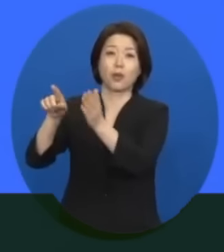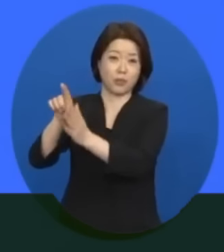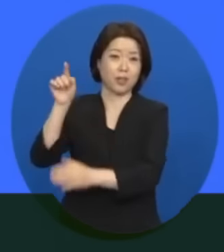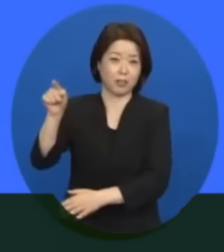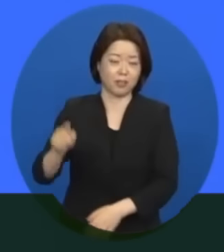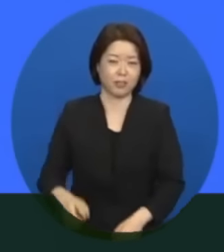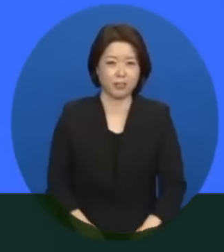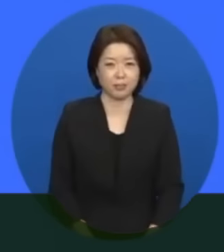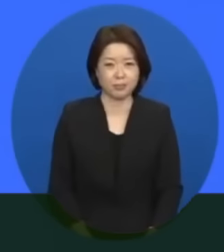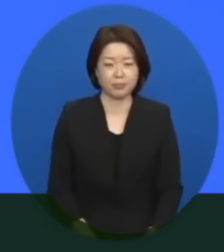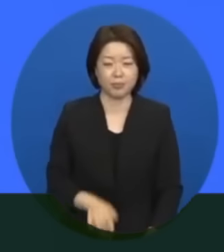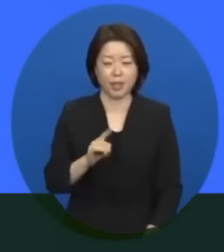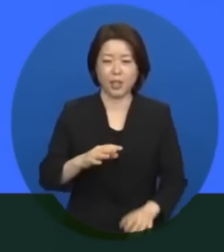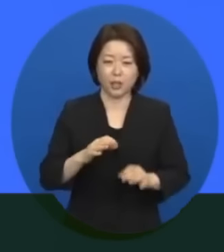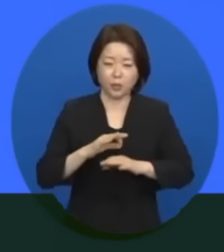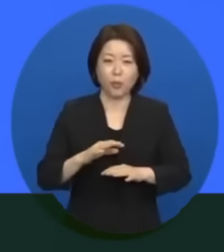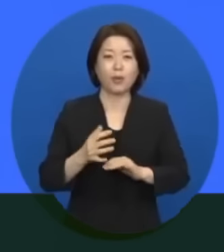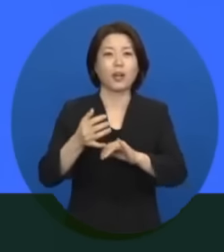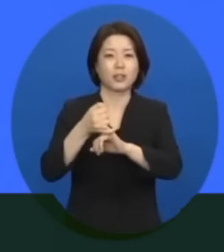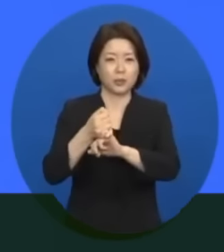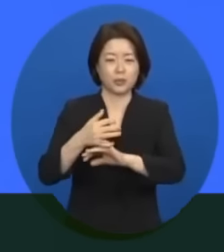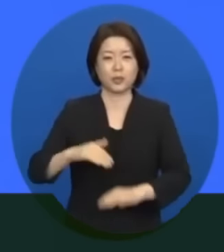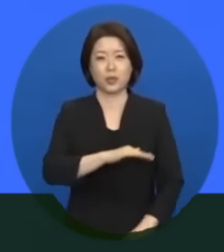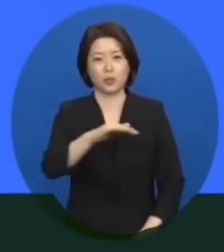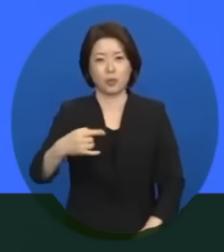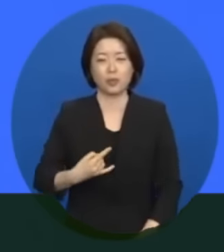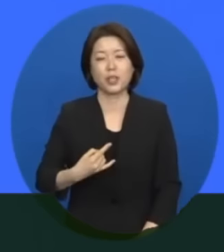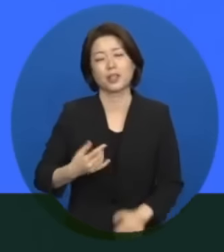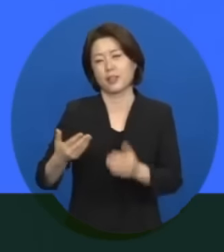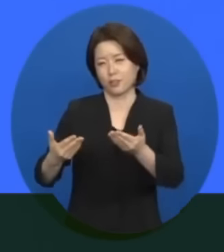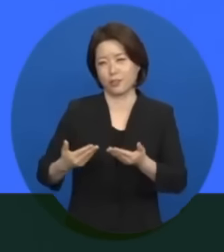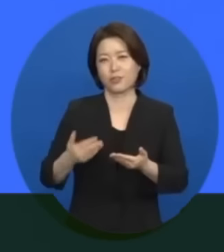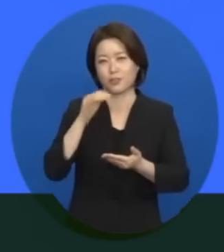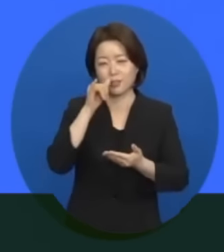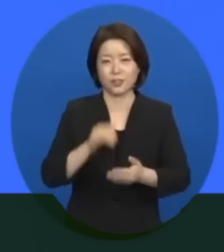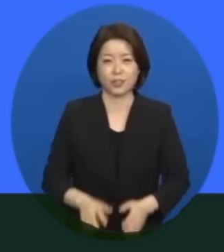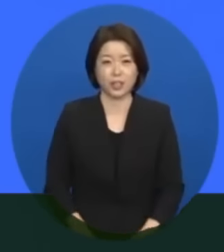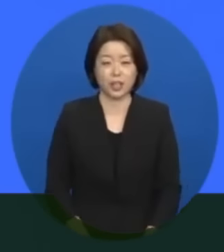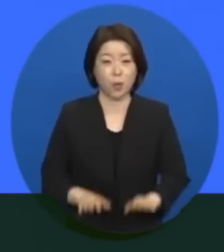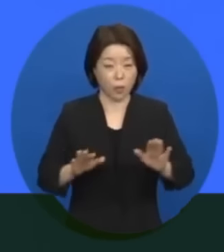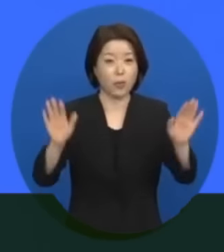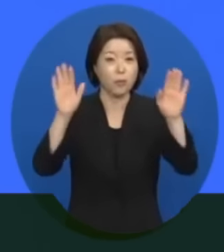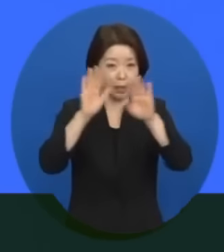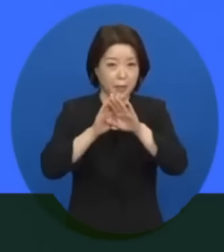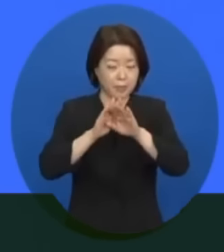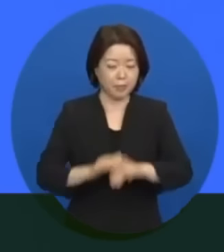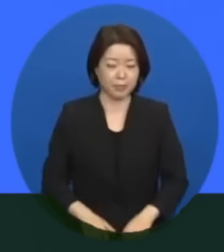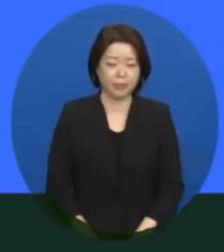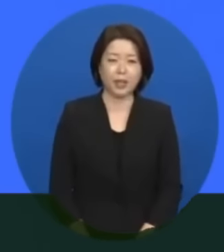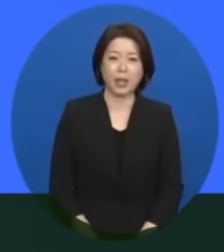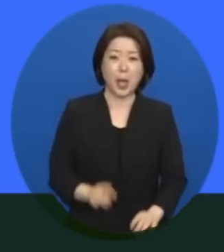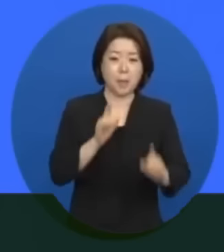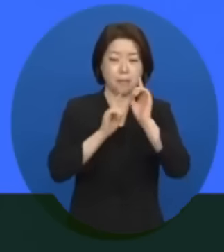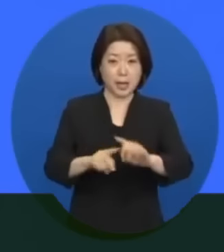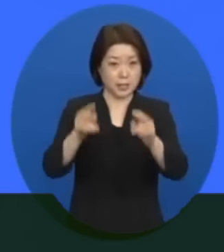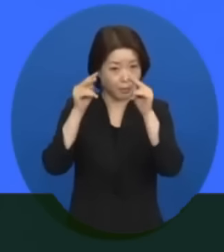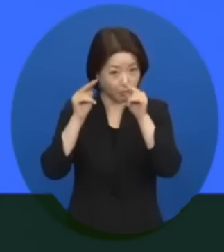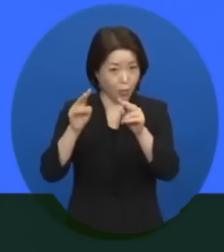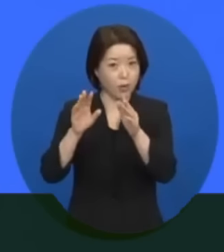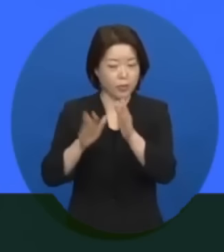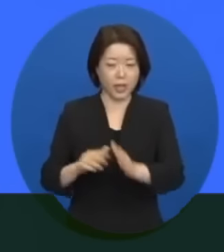그래서이 놀라운 약속이 우리에게도 이미 주어졌다는 것입니다 그래서 오늘이 저녁에 말씀을 듣는 가운데